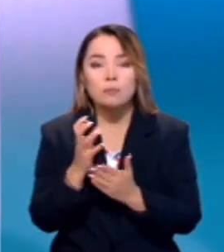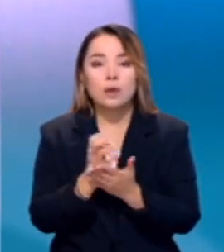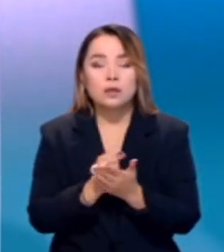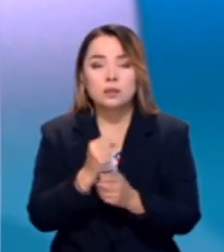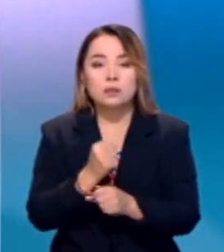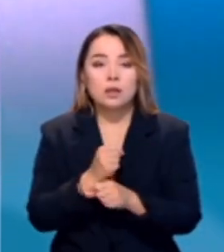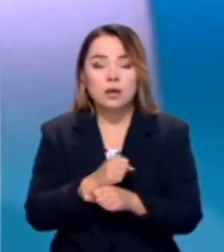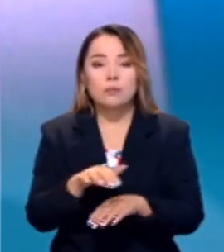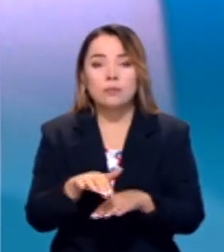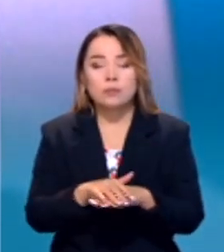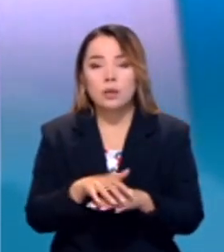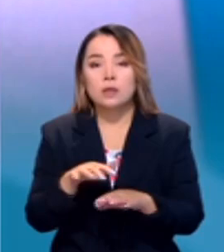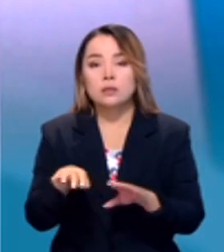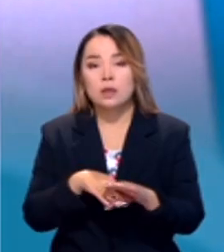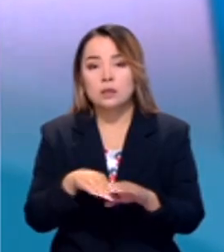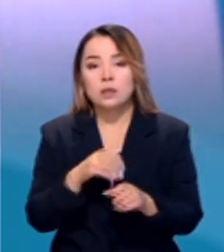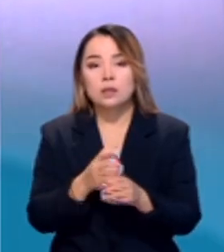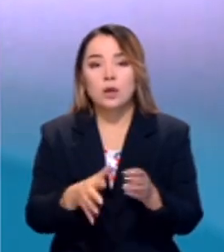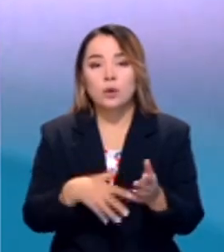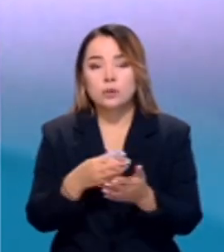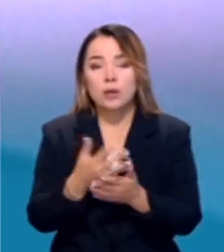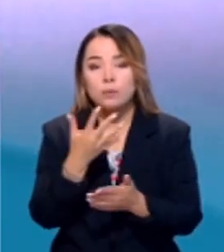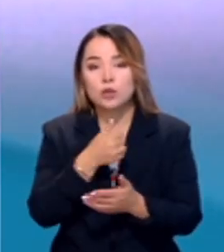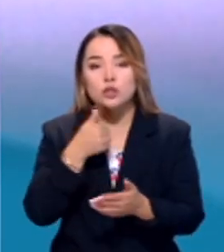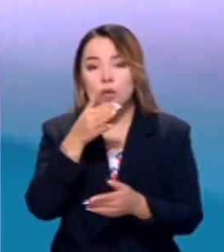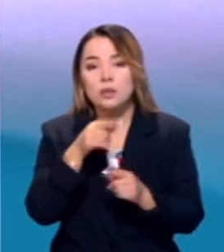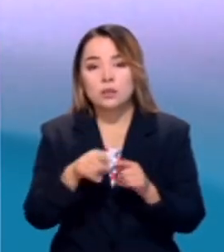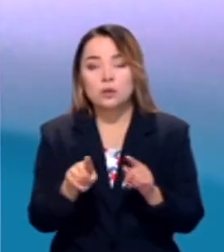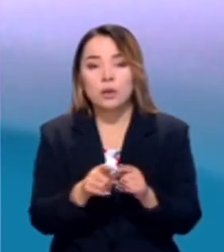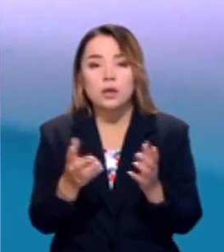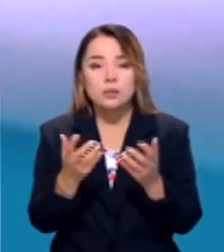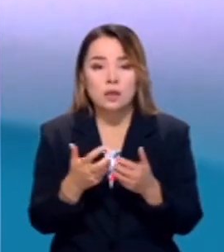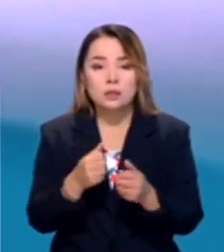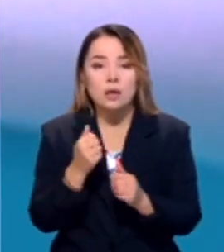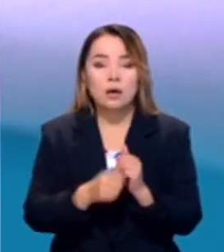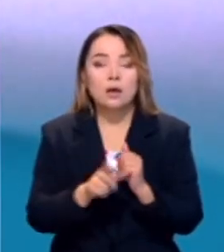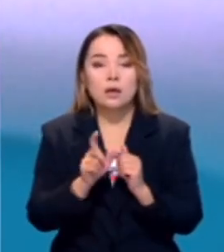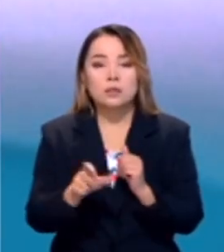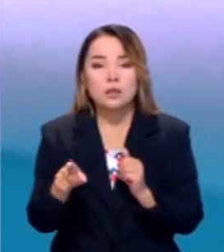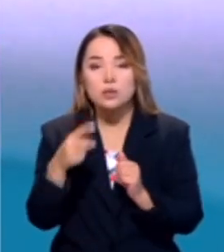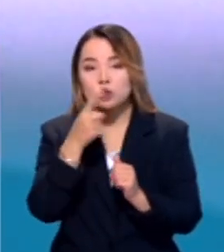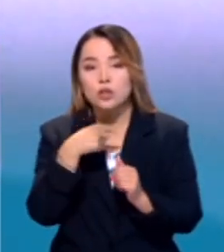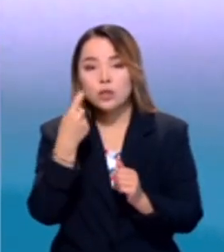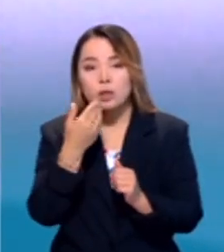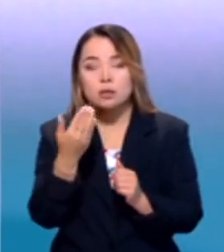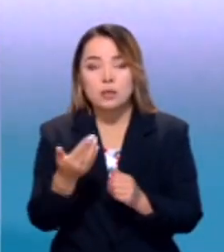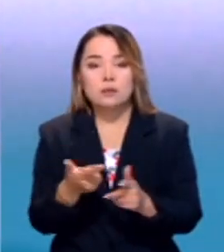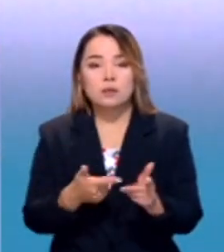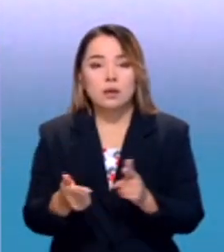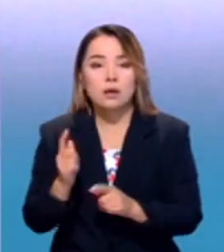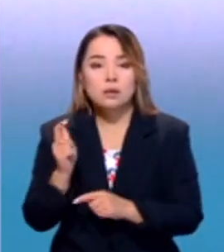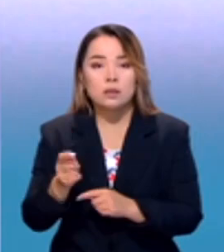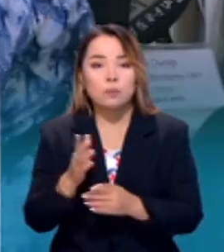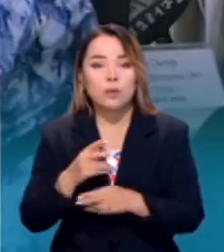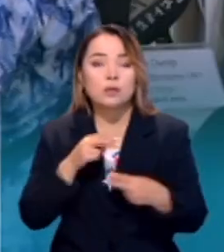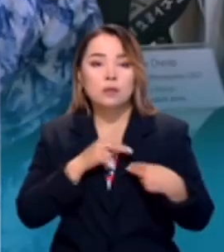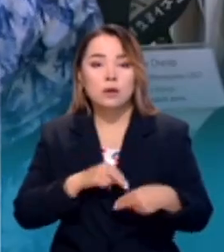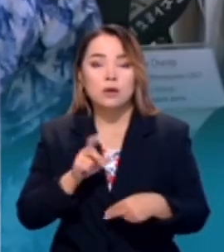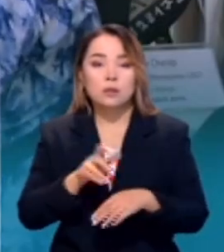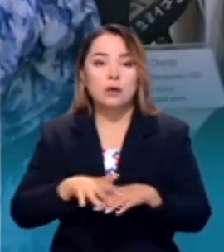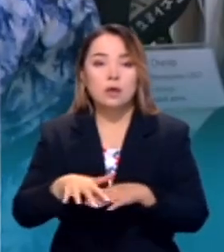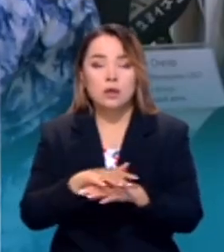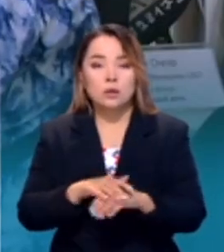төлем. Соңғы 5 жылда бұл төлем еңбек өтіліне қарай есептеліп, әр адамға жеке тағайындалады. Еңбек және халықты әлеуметтік